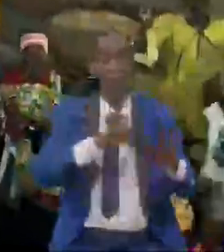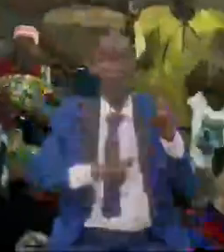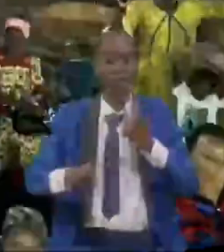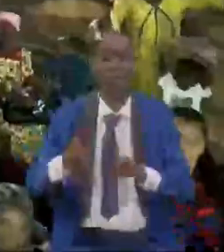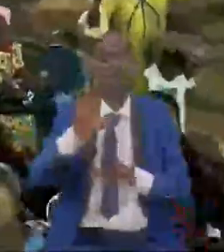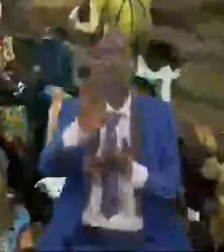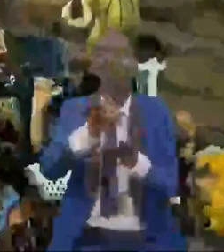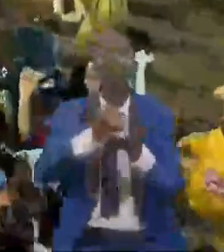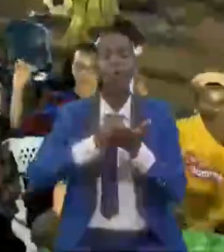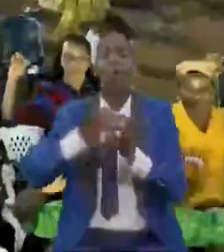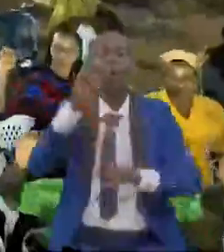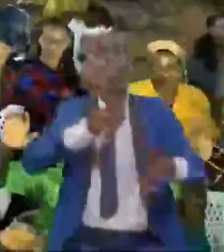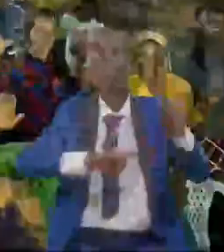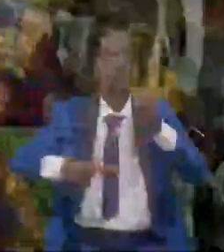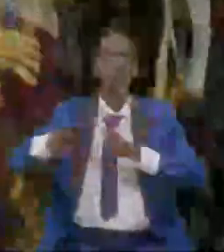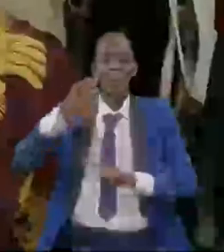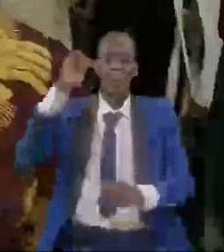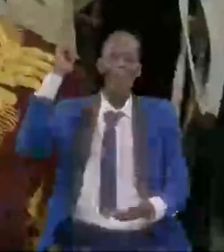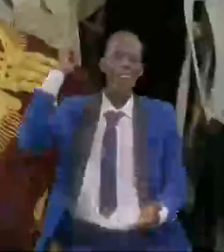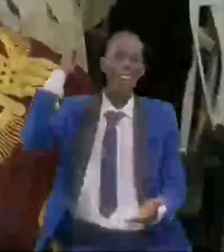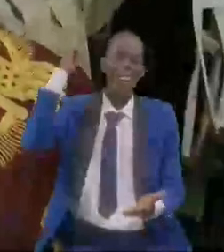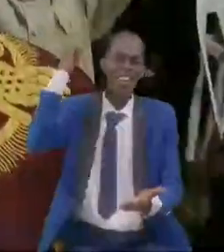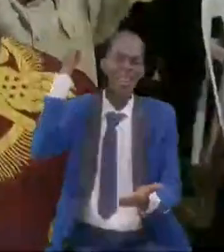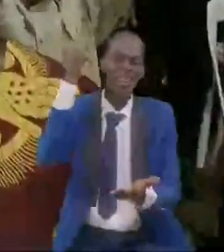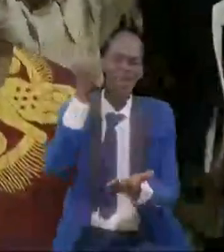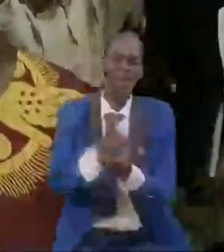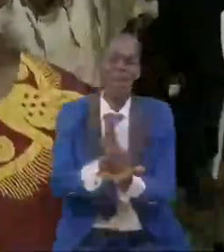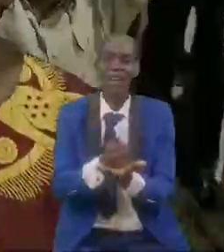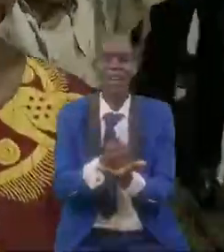Donne ton amen avant de t'asseoir.